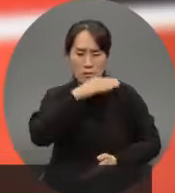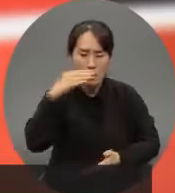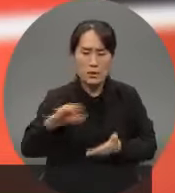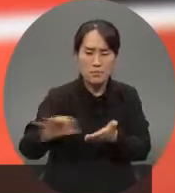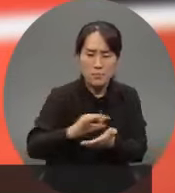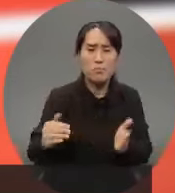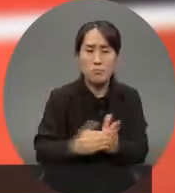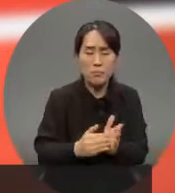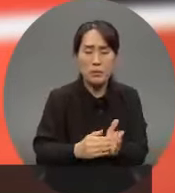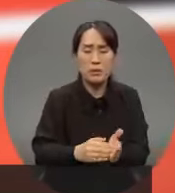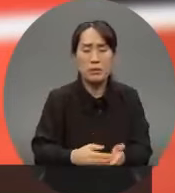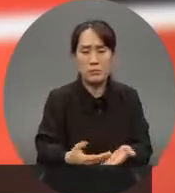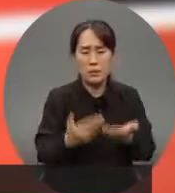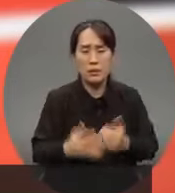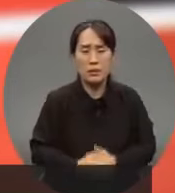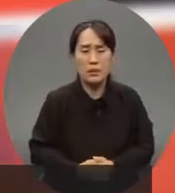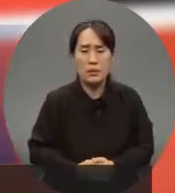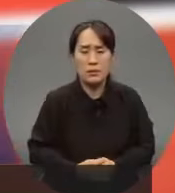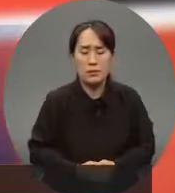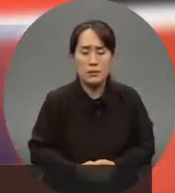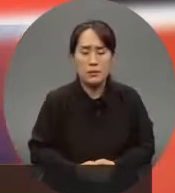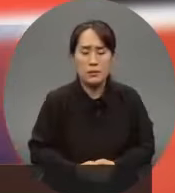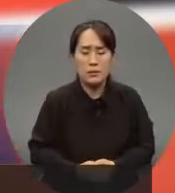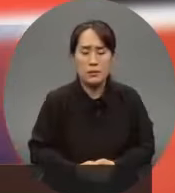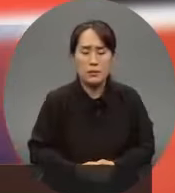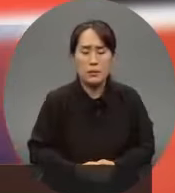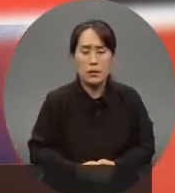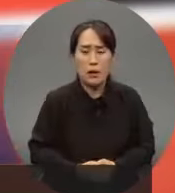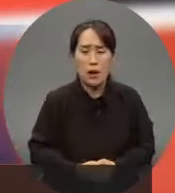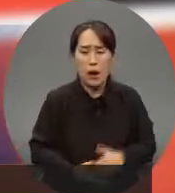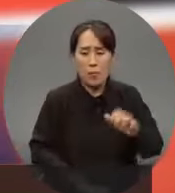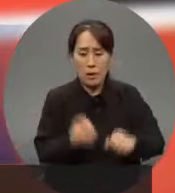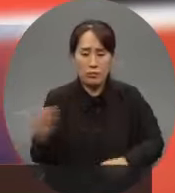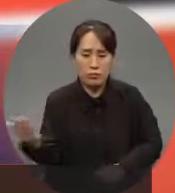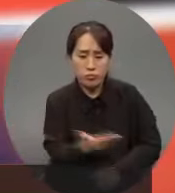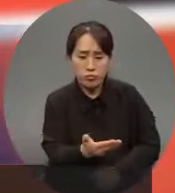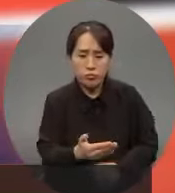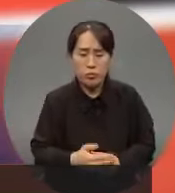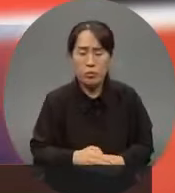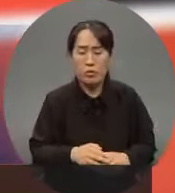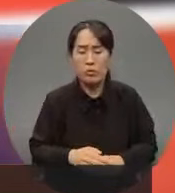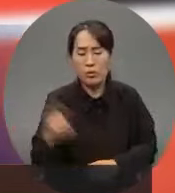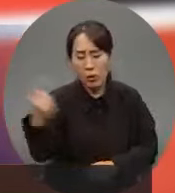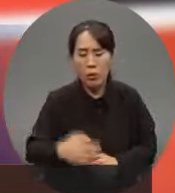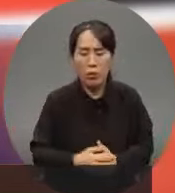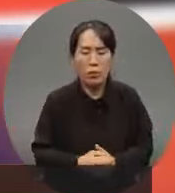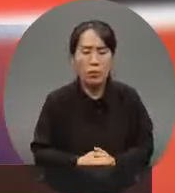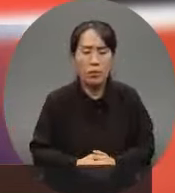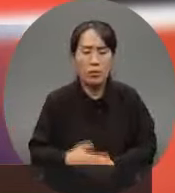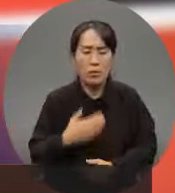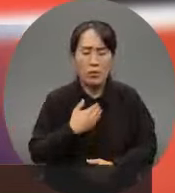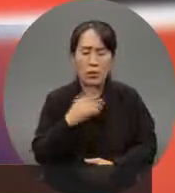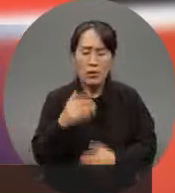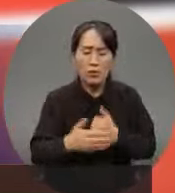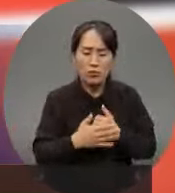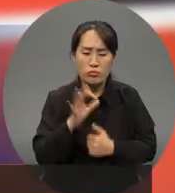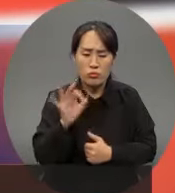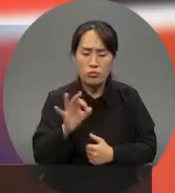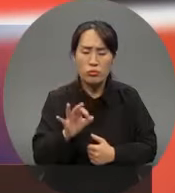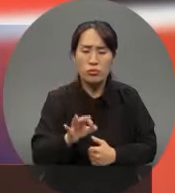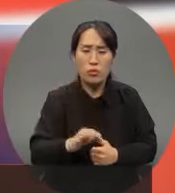밝혔습니다 려서 그 빠져 나온 거예요 나오면서 저한테 이야기를 후금 리 후 자 있으니까